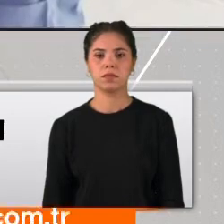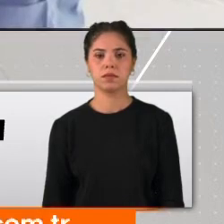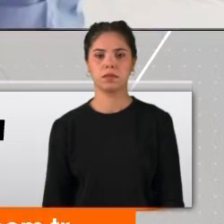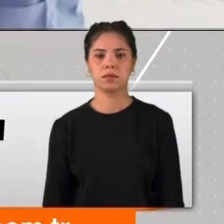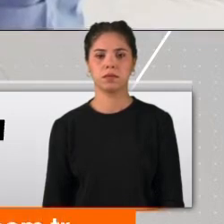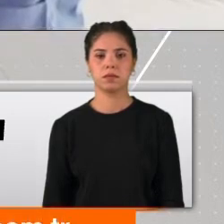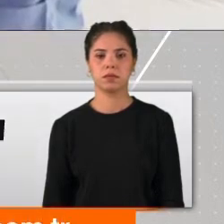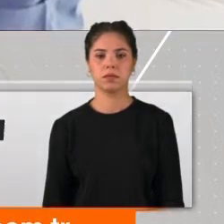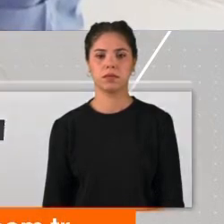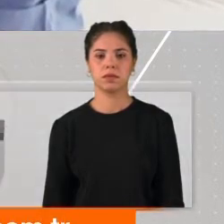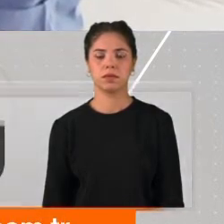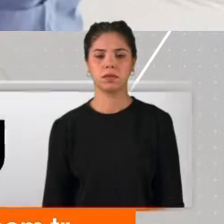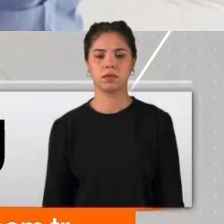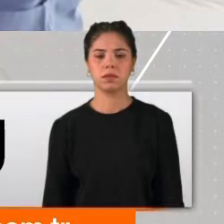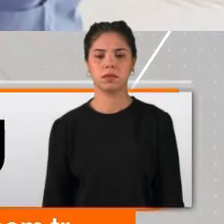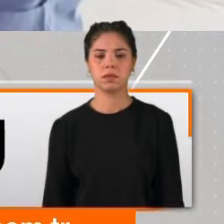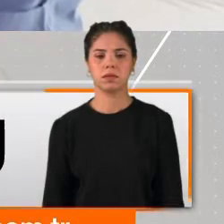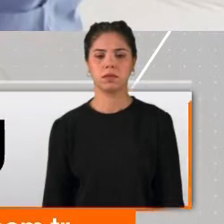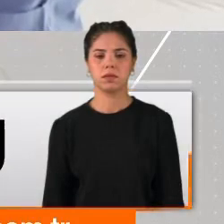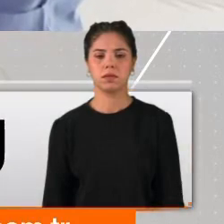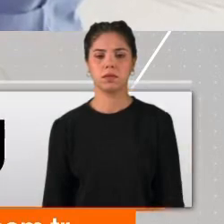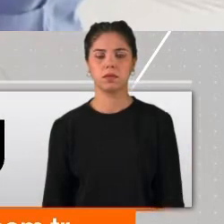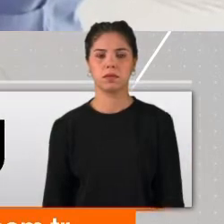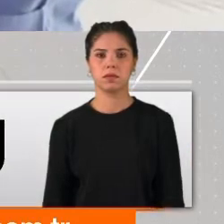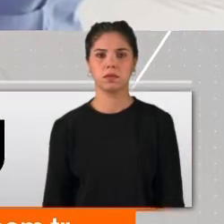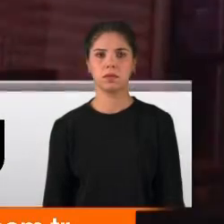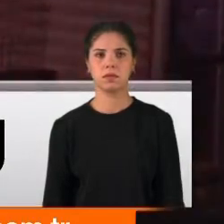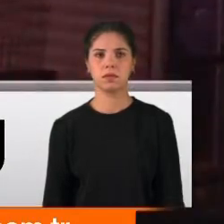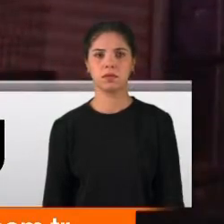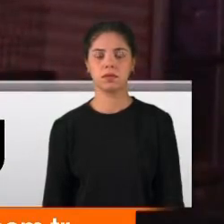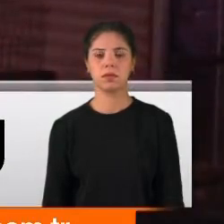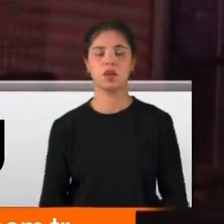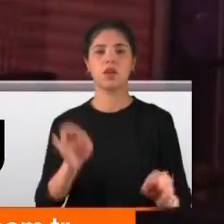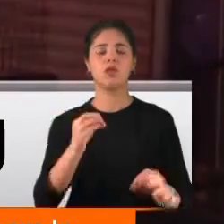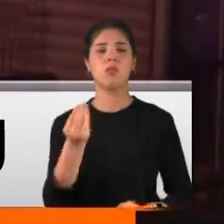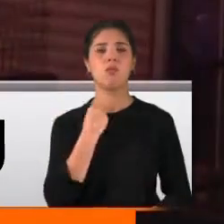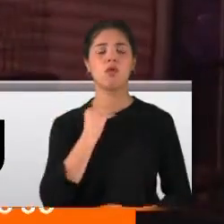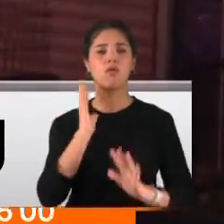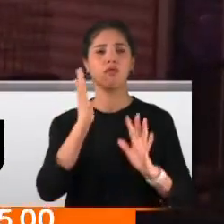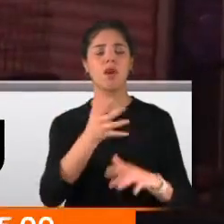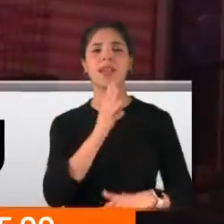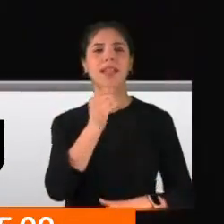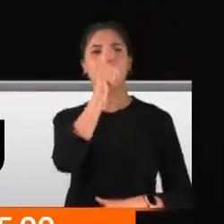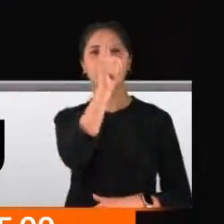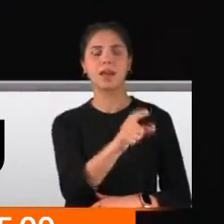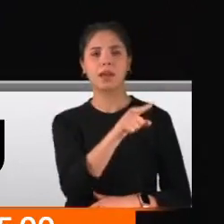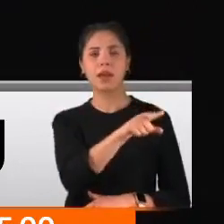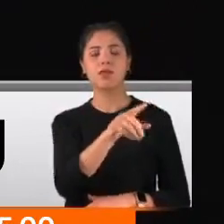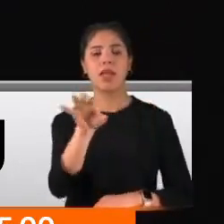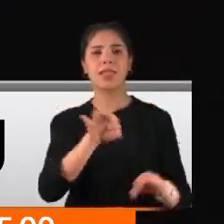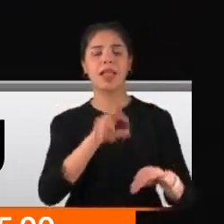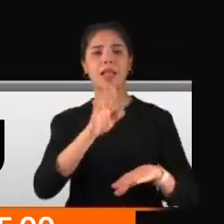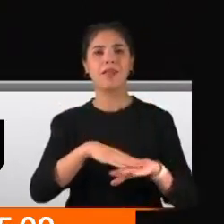Çıkart hesabına bak. Öyle 500, 600 bin, 300 bin bile gelmemiştir. Şimdi borç batağına saplanan genç, sözde